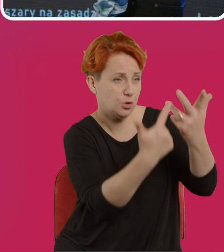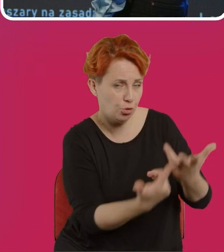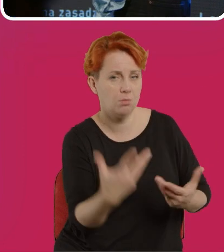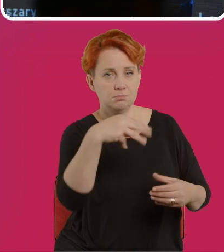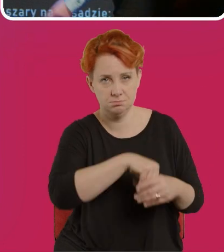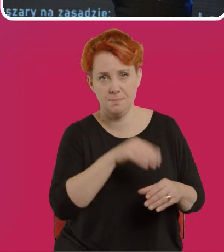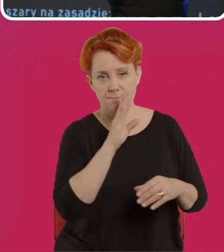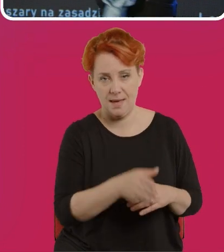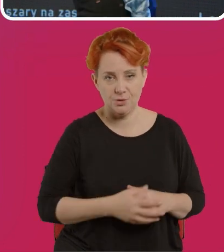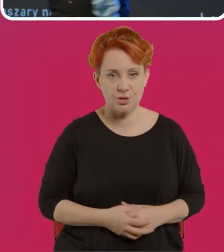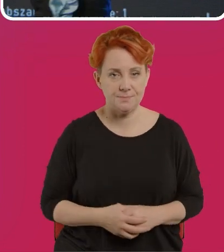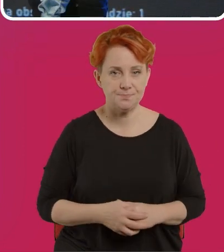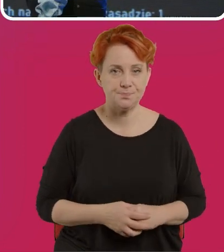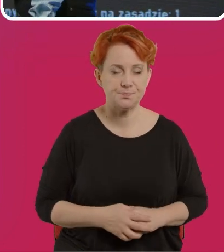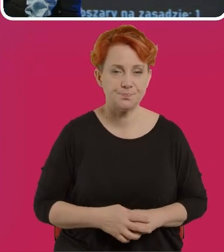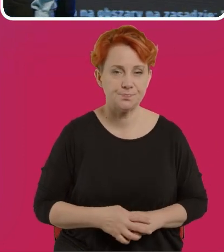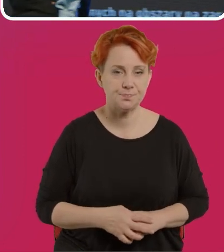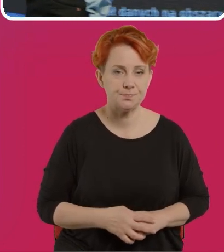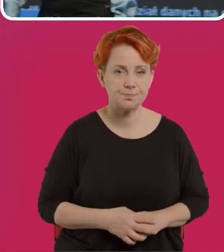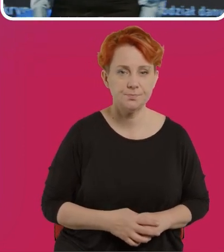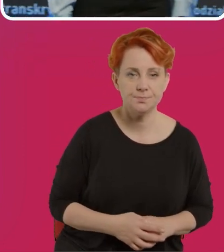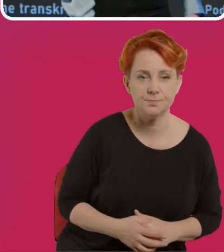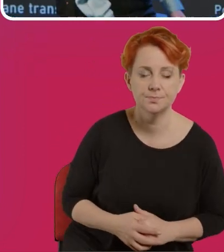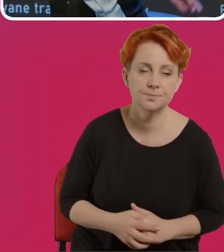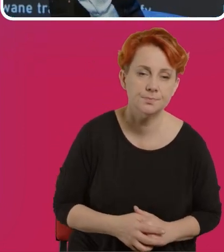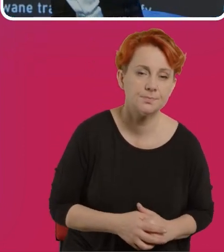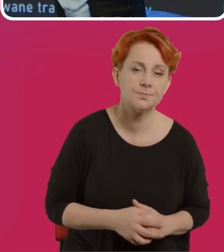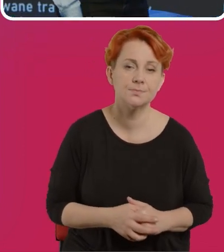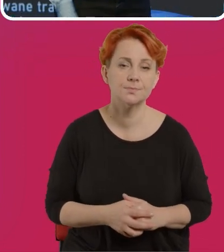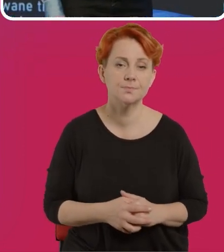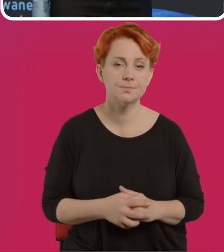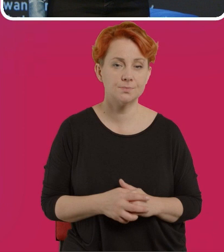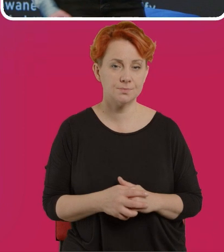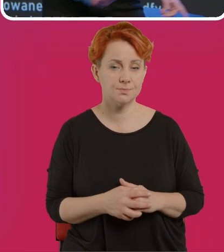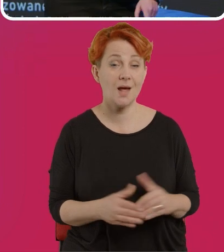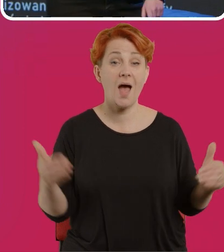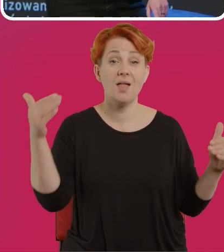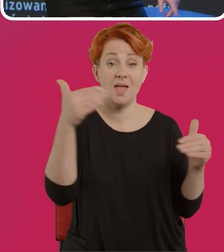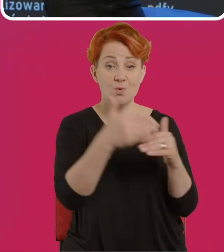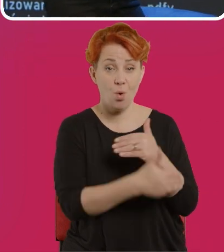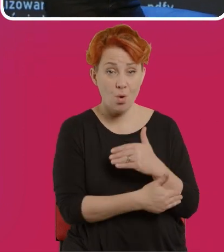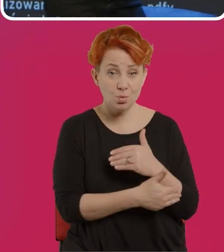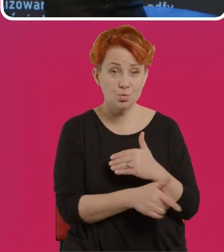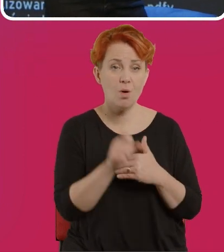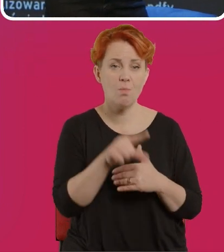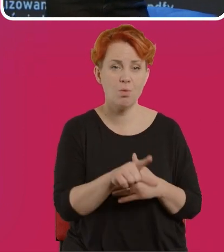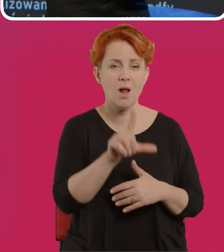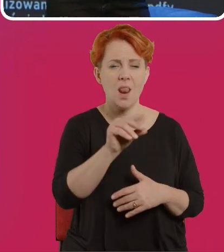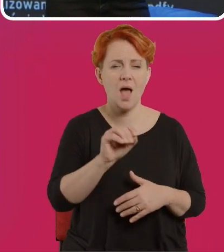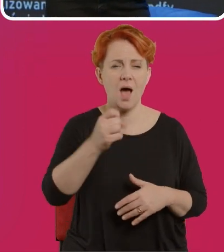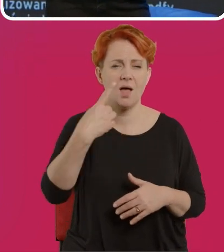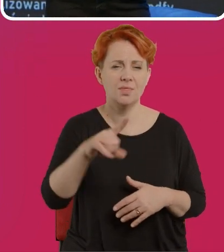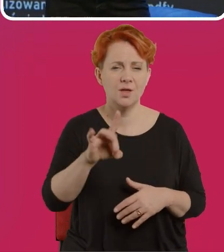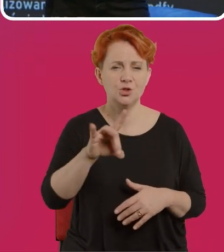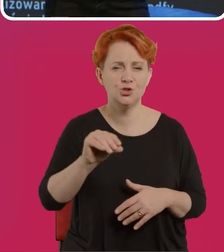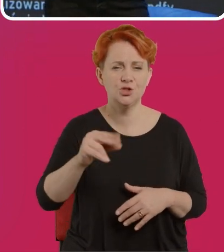o które nam chodzi. I tutaj widzę, że się już pojawiło. Na końcu tego procesu znowu jest ten lead generation, czyli